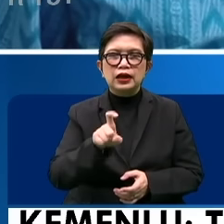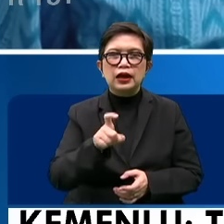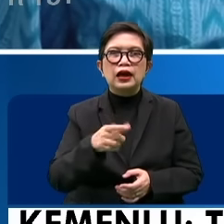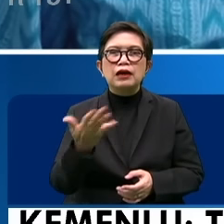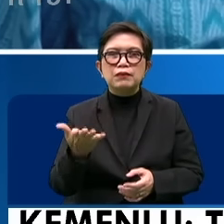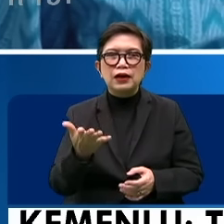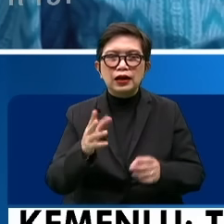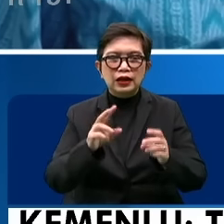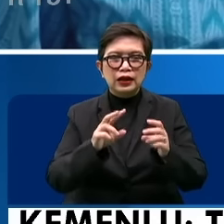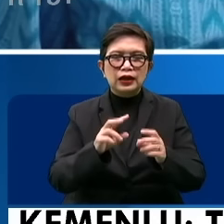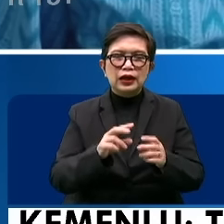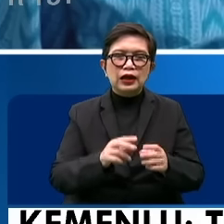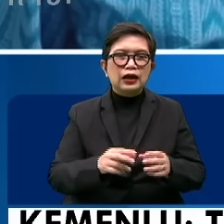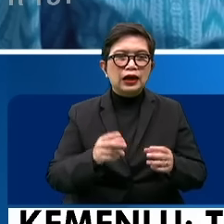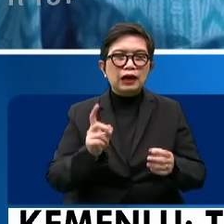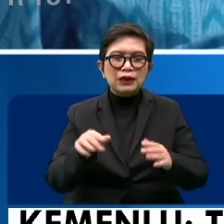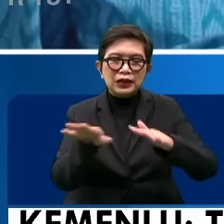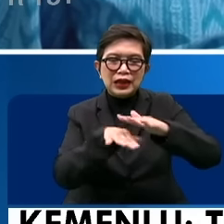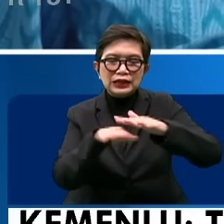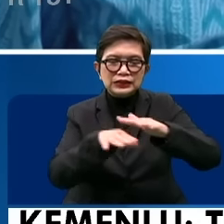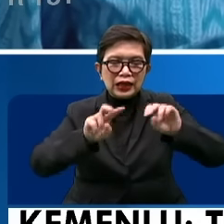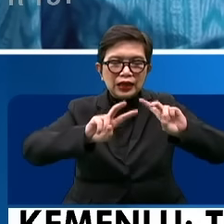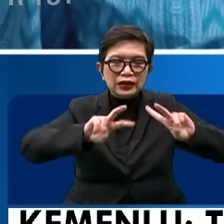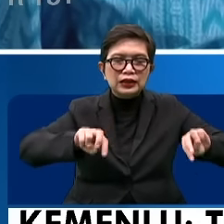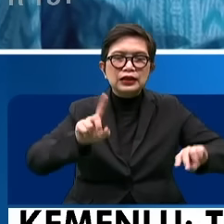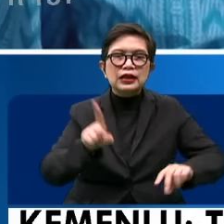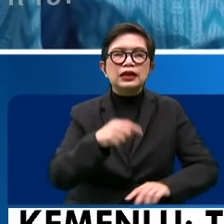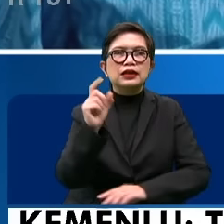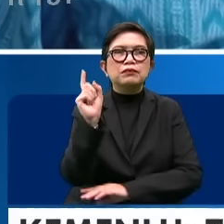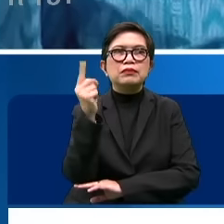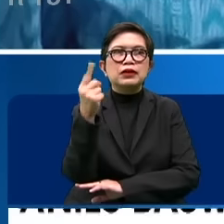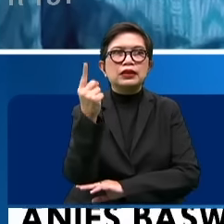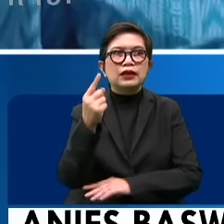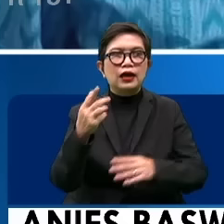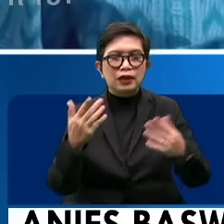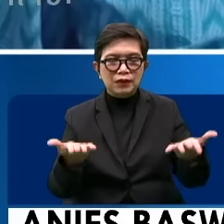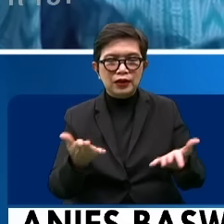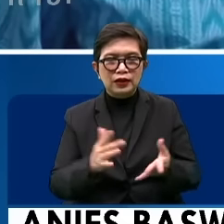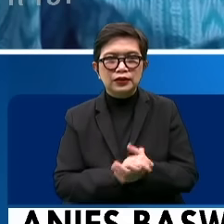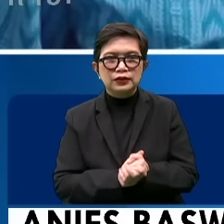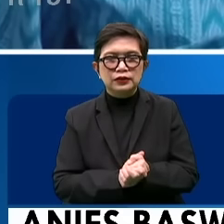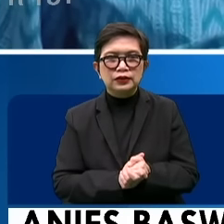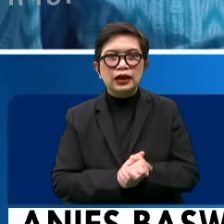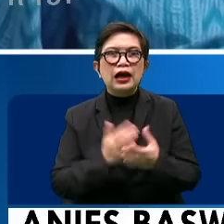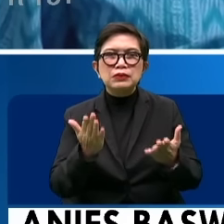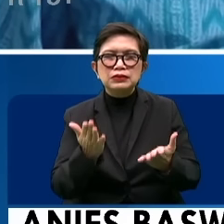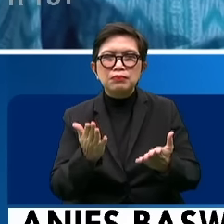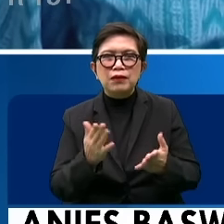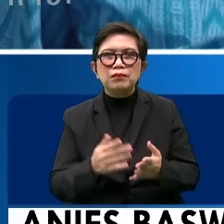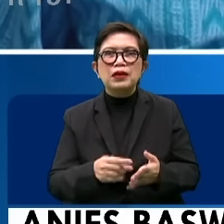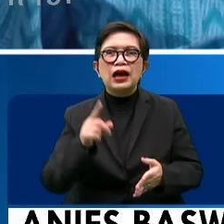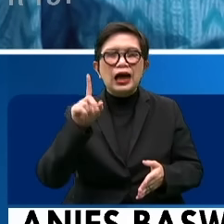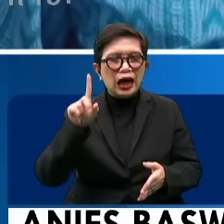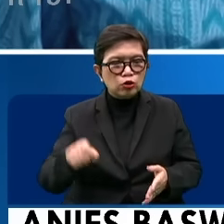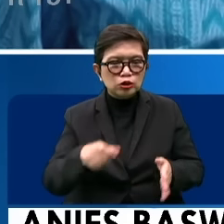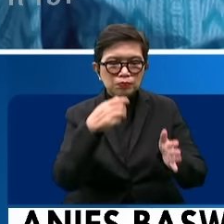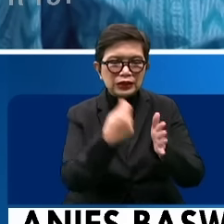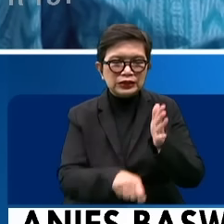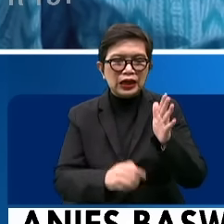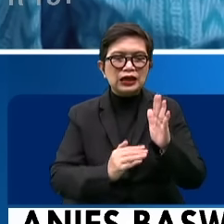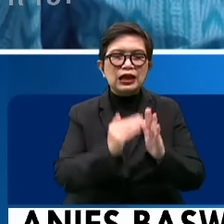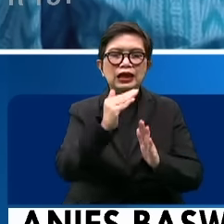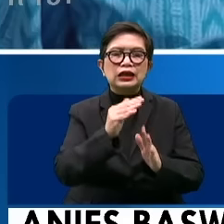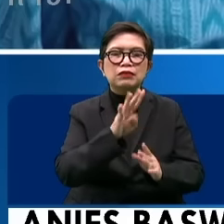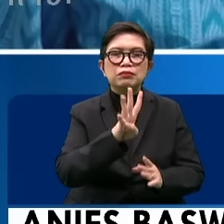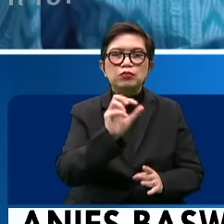dilakukan pemerintah untuk menaikkan sampai 40%? Itu menjadi dasar utama dari kami, dan dasarnya apa? Karena harus ada dasarnya dong, apakah